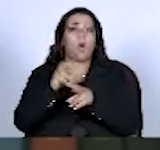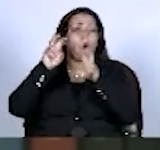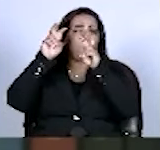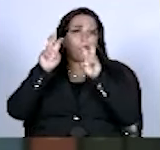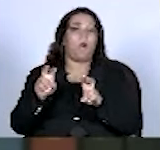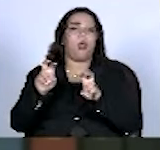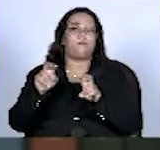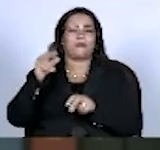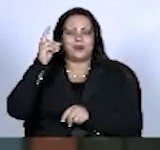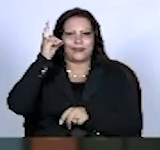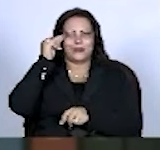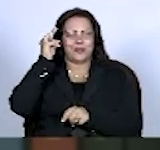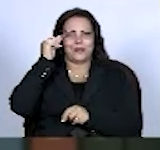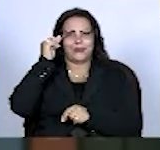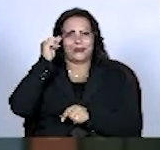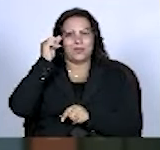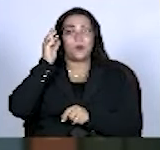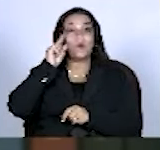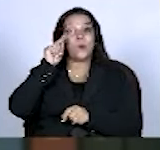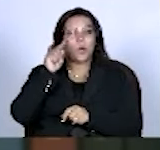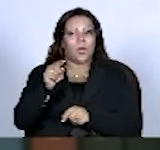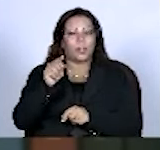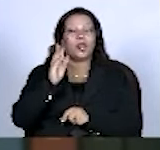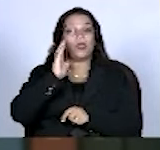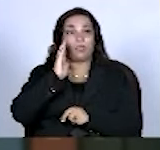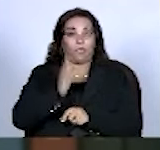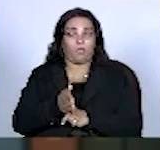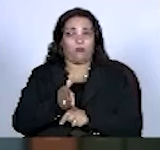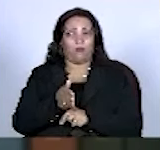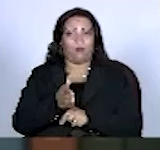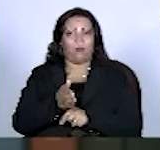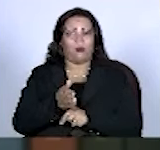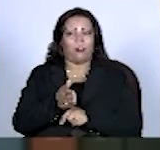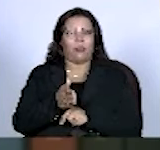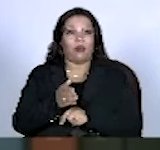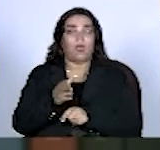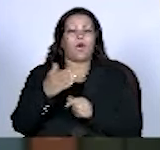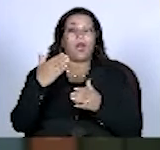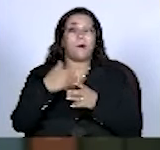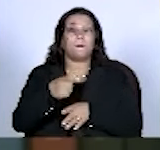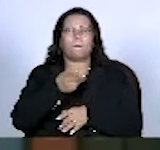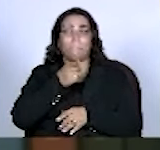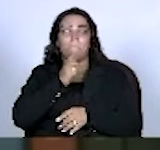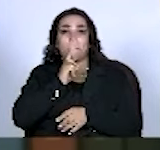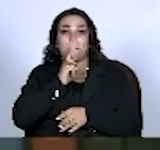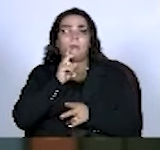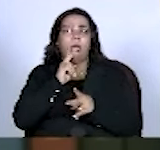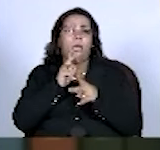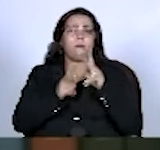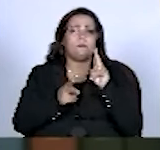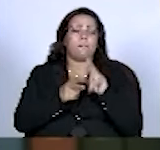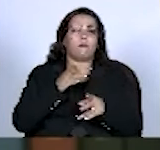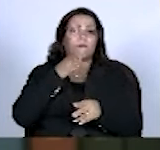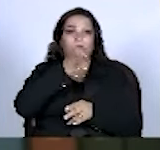جماح اسرائيل وان يستطيعوا ان يسكتوا اي